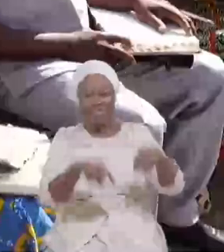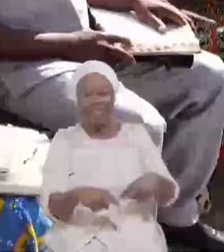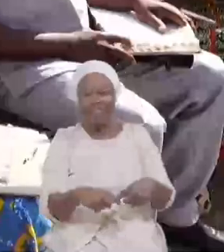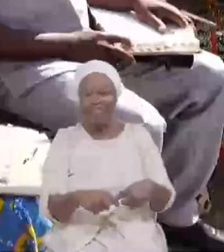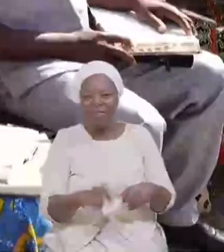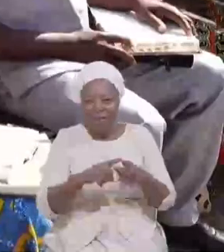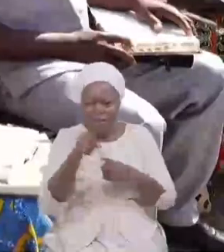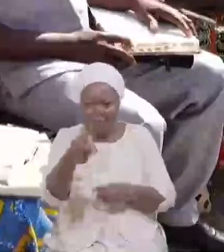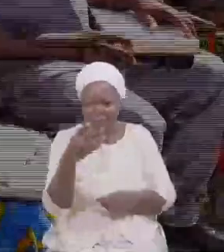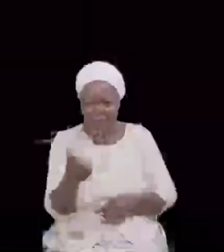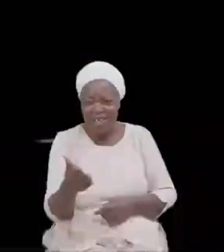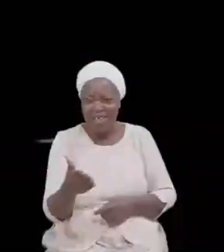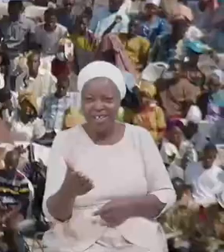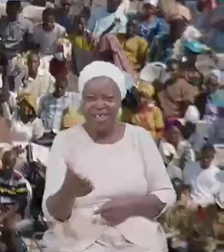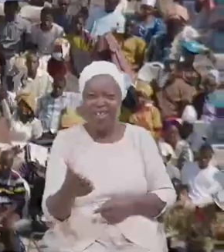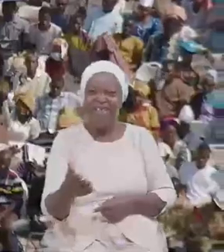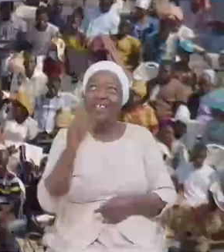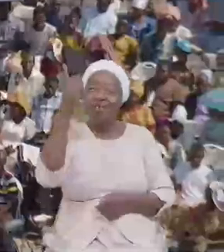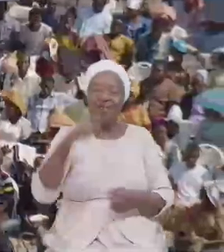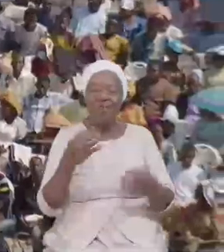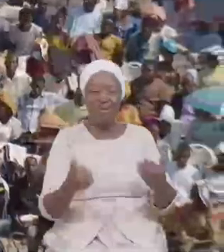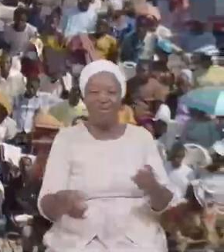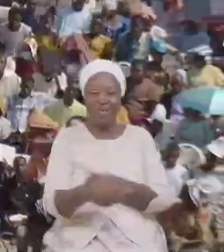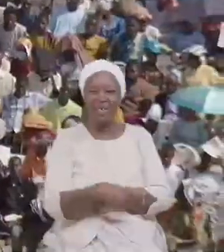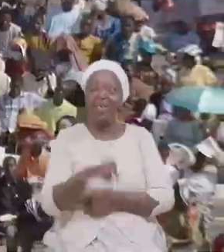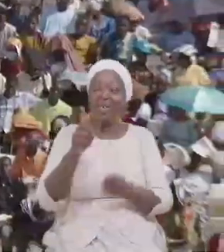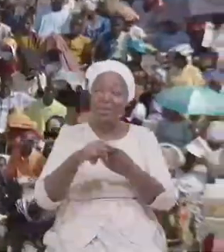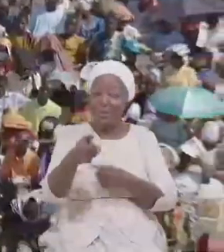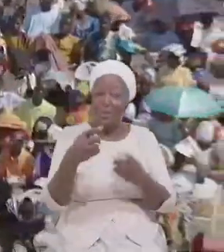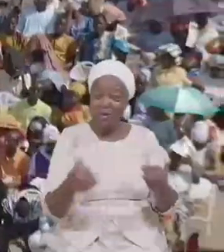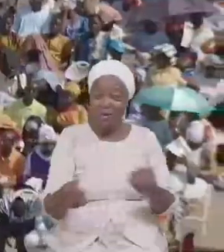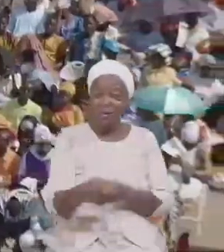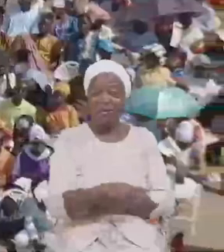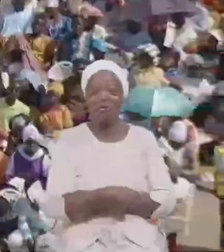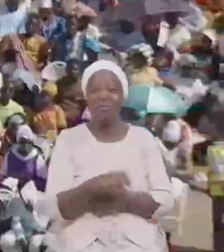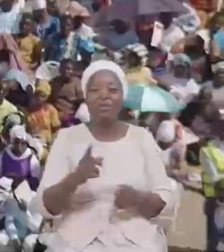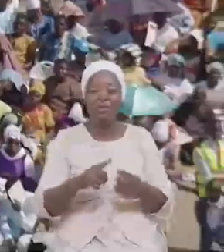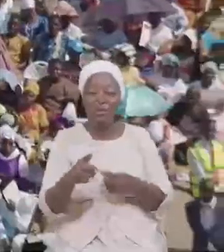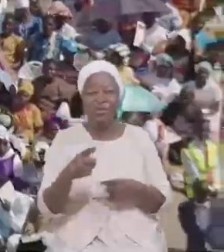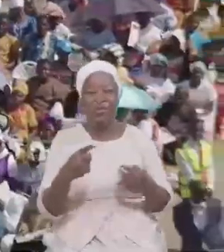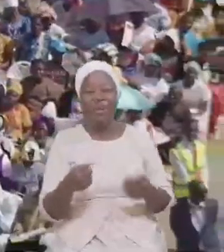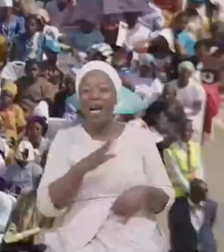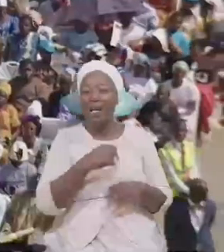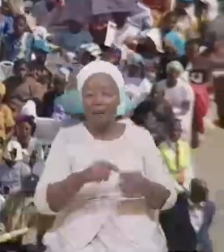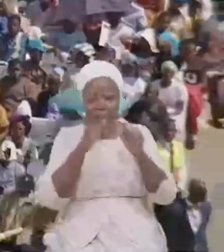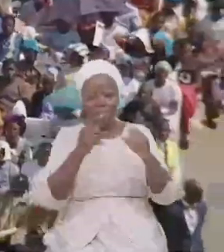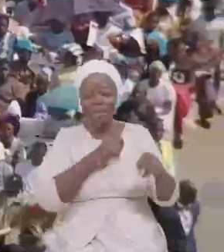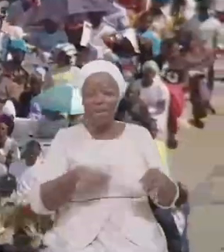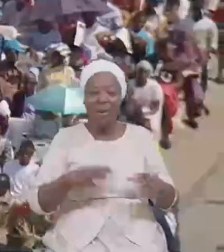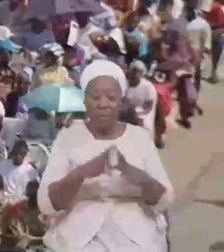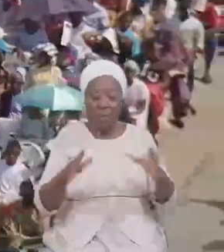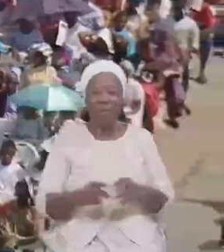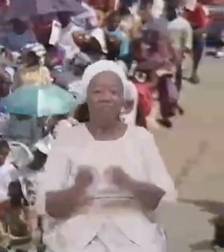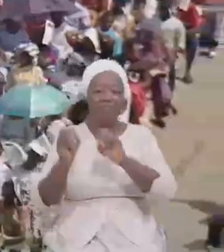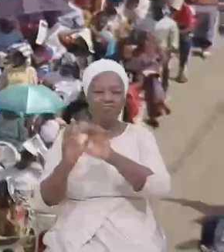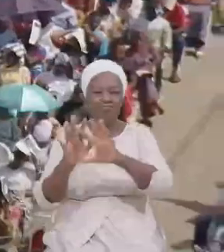toi là-bas, il est venu aujourd'hui. Pour toi là-bas, il va venir aujourd'hui. Et les bénédictions du Seigneur, abondantes,